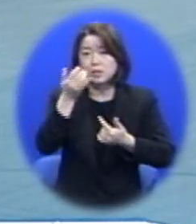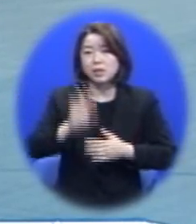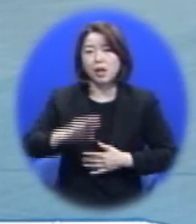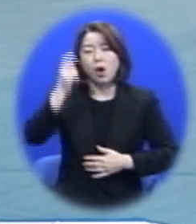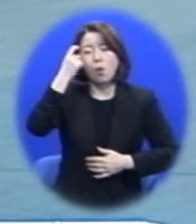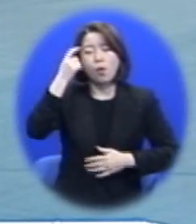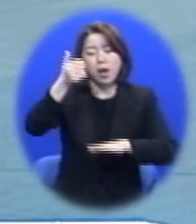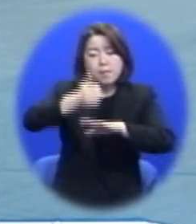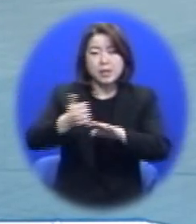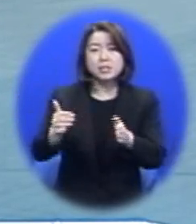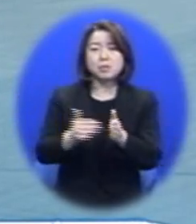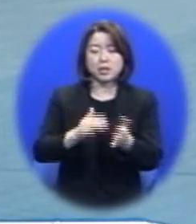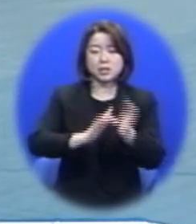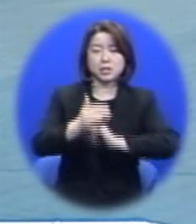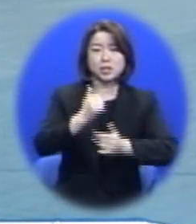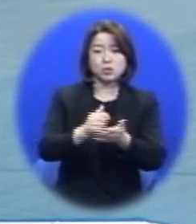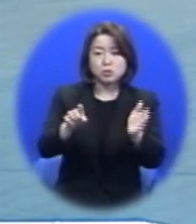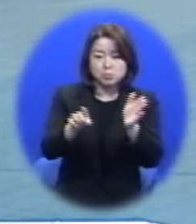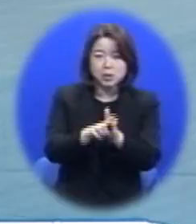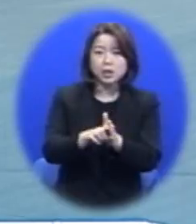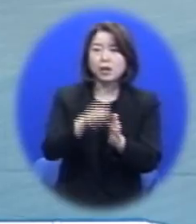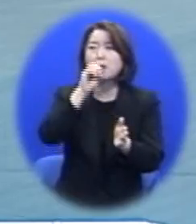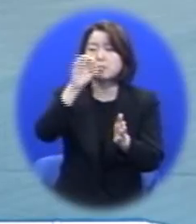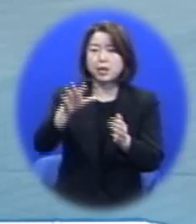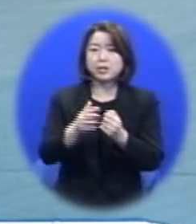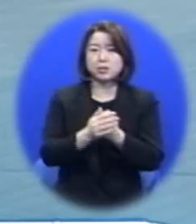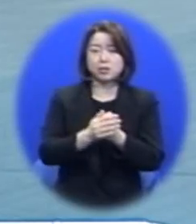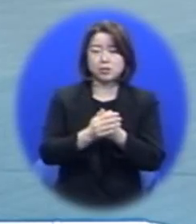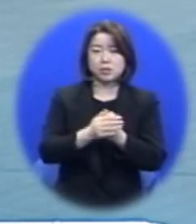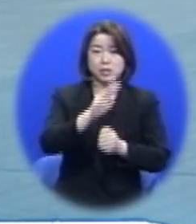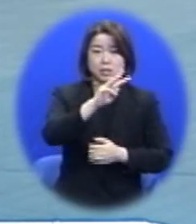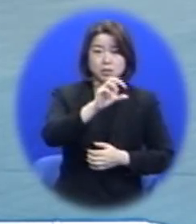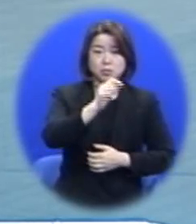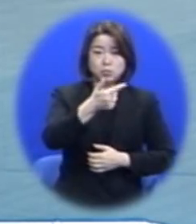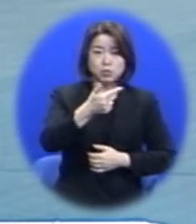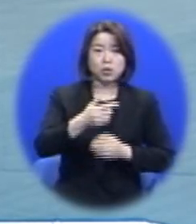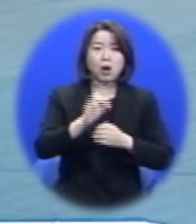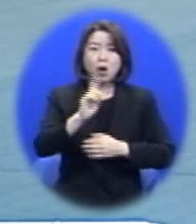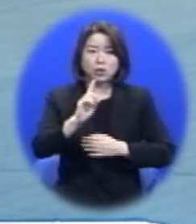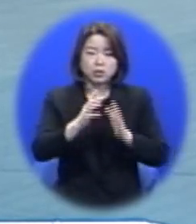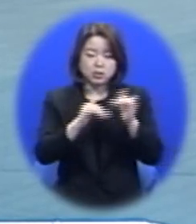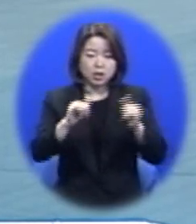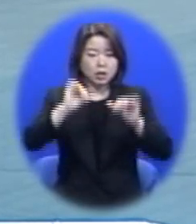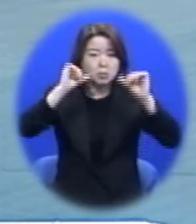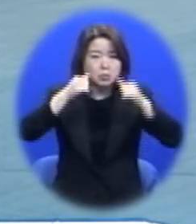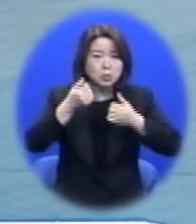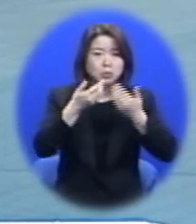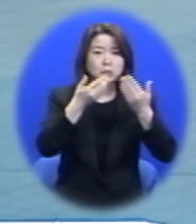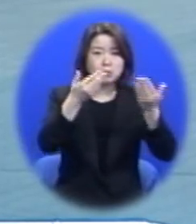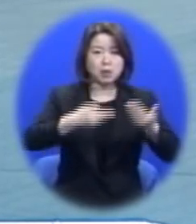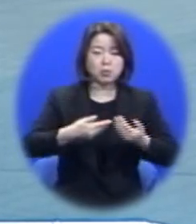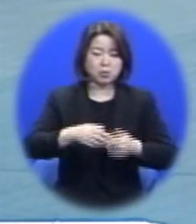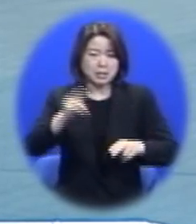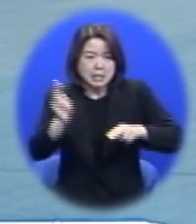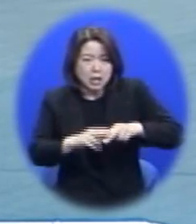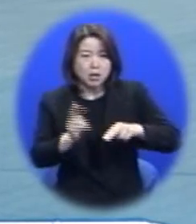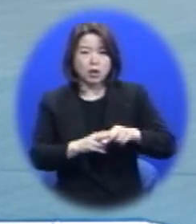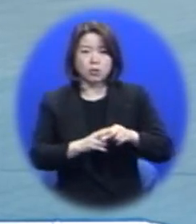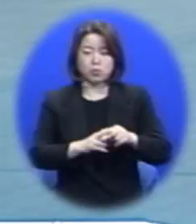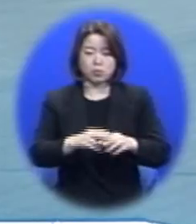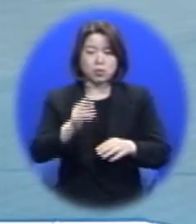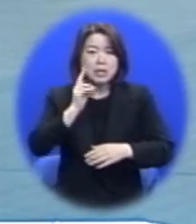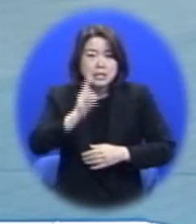왜 끝까지 예수를 믿겠다고 해서 36절부터 어떤 이들은 조롱을 받기도 하고 채찍으로 맞기도 하고